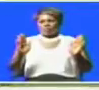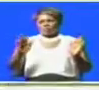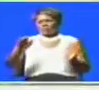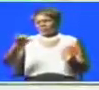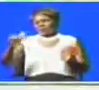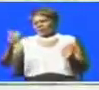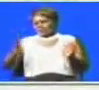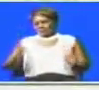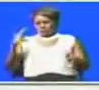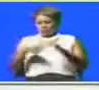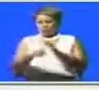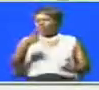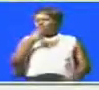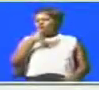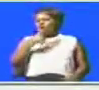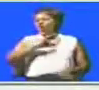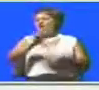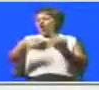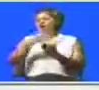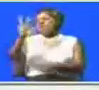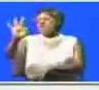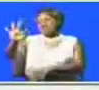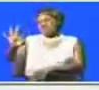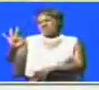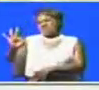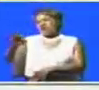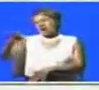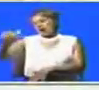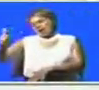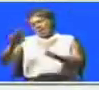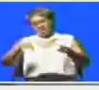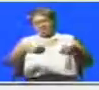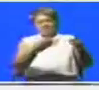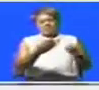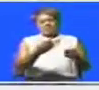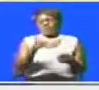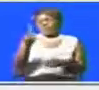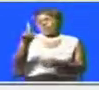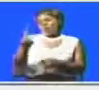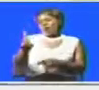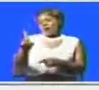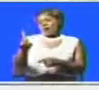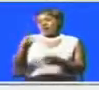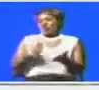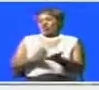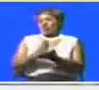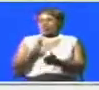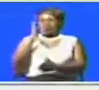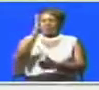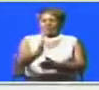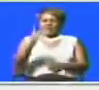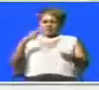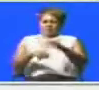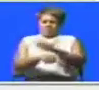Tusienge alifungia Kogalo mabao yote matatu, huku Masud Juma akiipa Sharks bao la kufutia machozi kupitia mkwaju wa